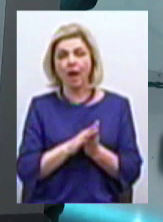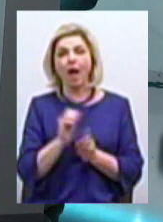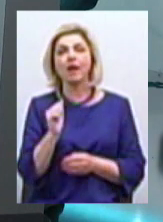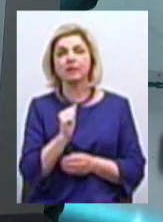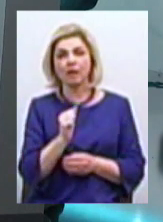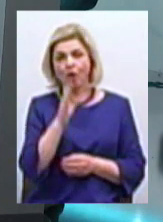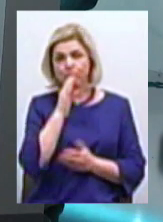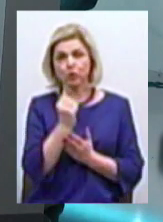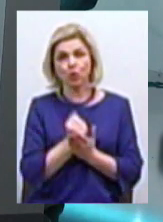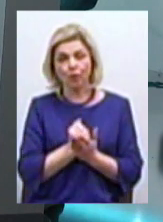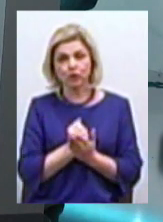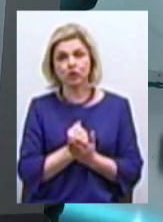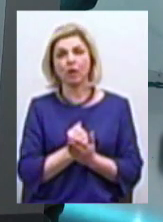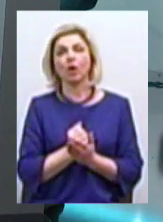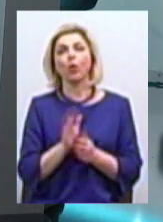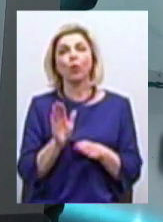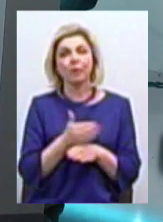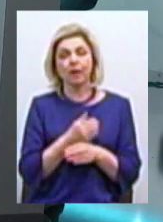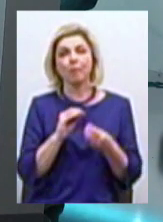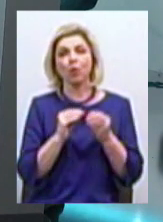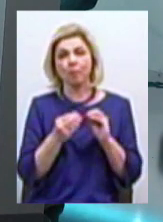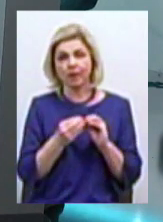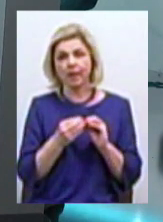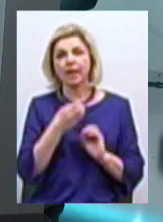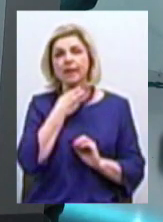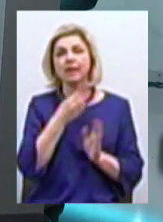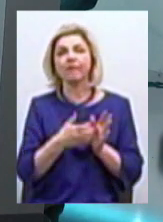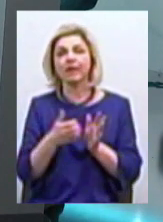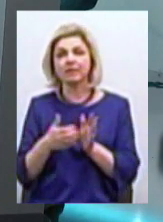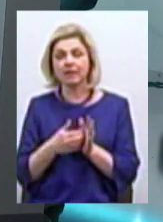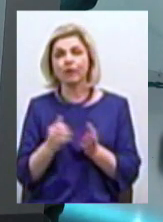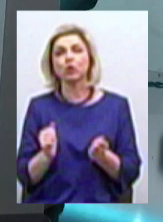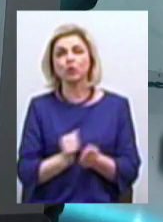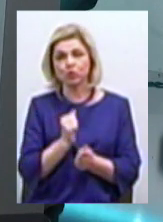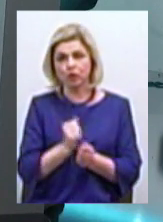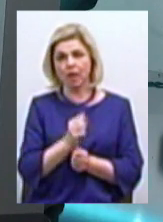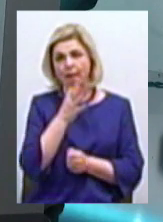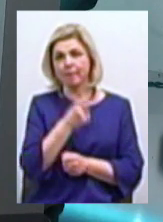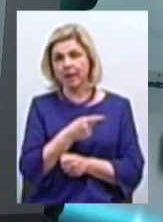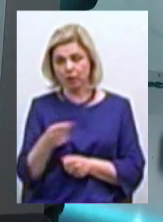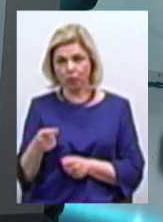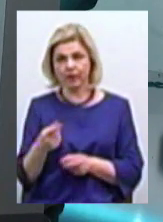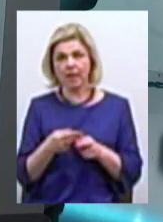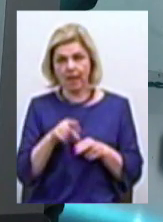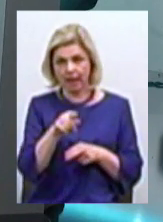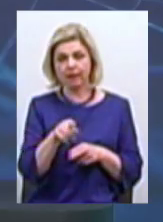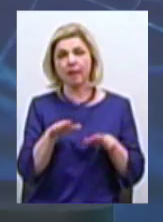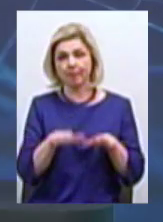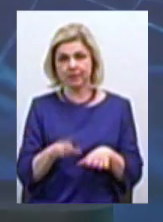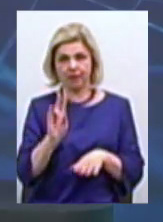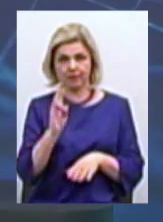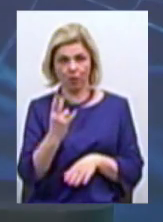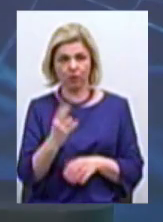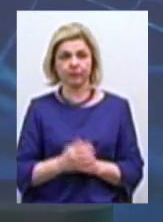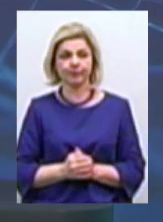Олександрівського водосховища усуне проблему відеодефіциту у посушливий період в цій частині Миколаївщини. І, будь